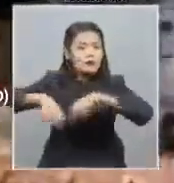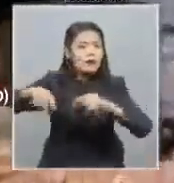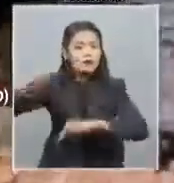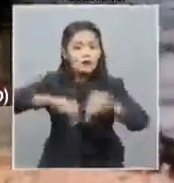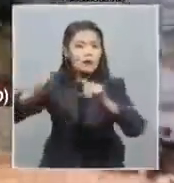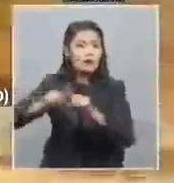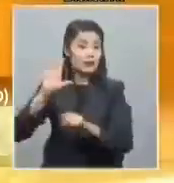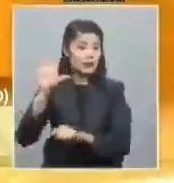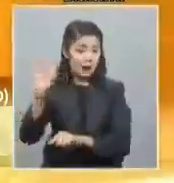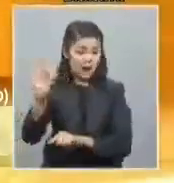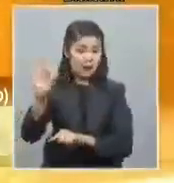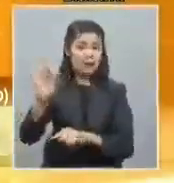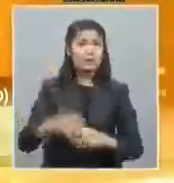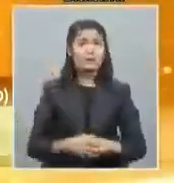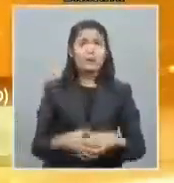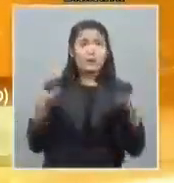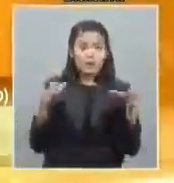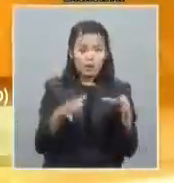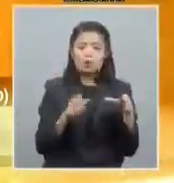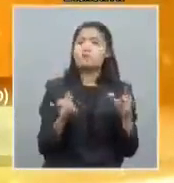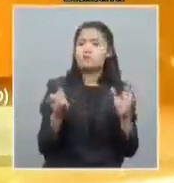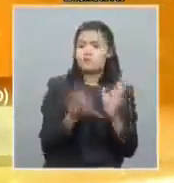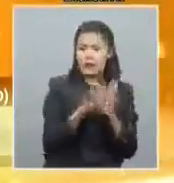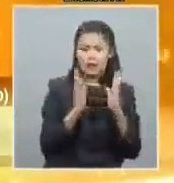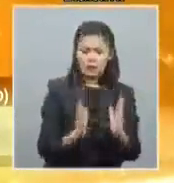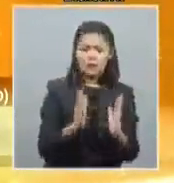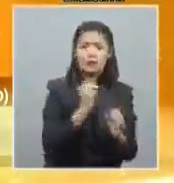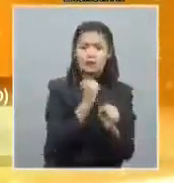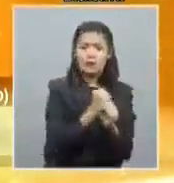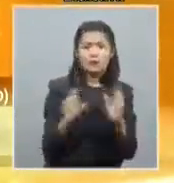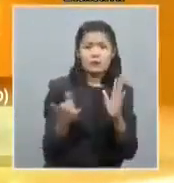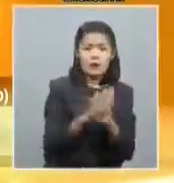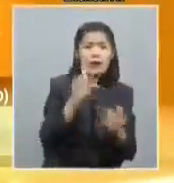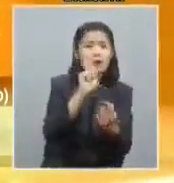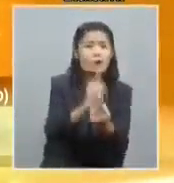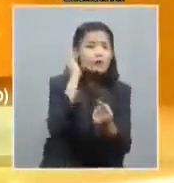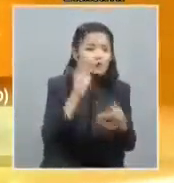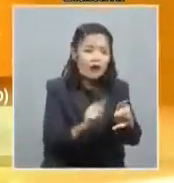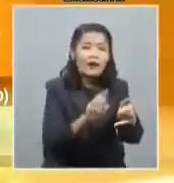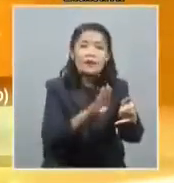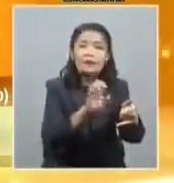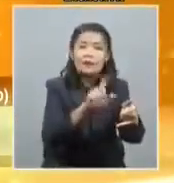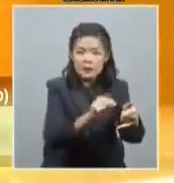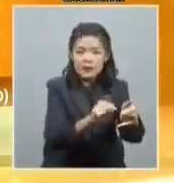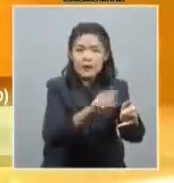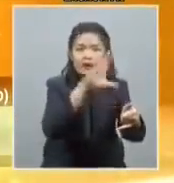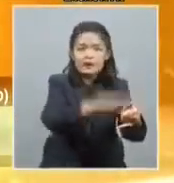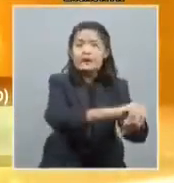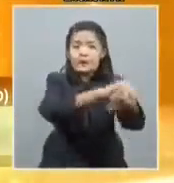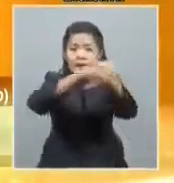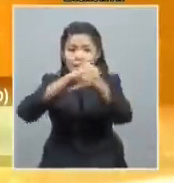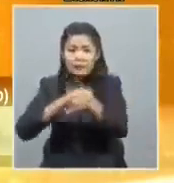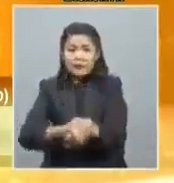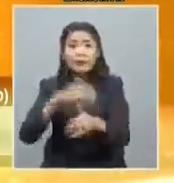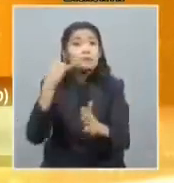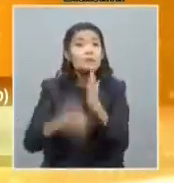ษ์ที่9นะฮะเพราะเป็นกลุ่มสุดท้ายเป็นเจ้าหน้าที่กลุ่มสุดท้ายที่ไปเจอตัวบิลลี ่ เหมือนกับลักษณะจับตัวบิลลี่ไว้ในข้อห